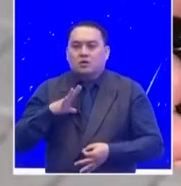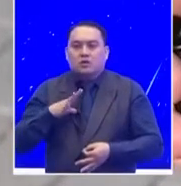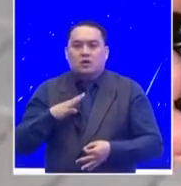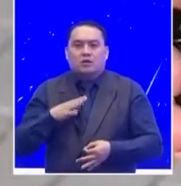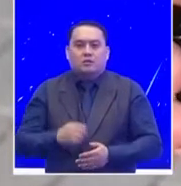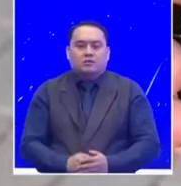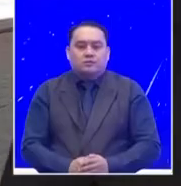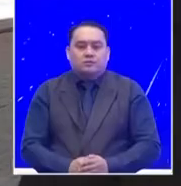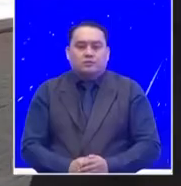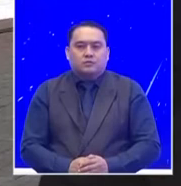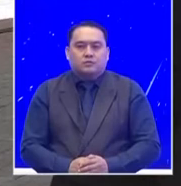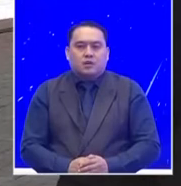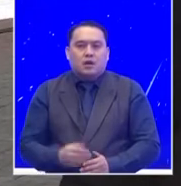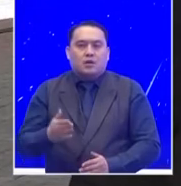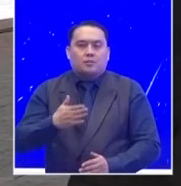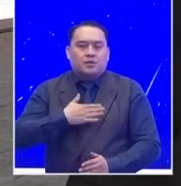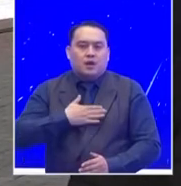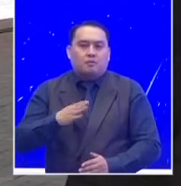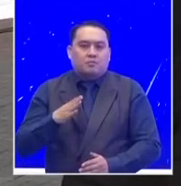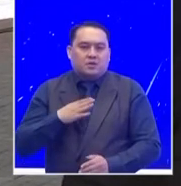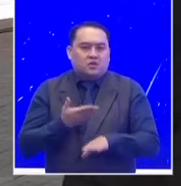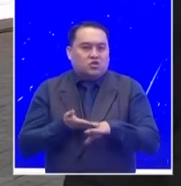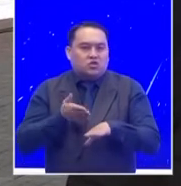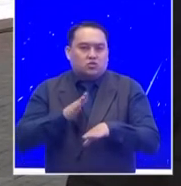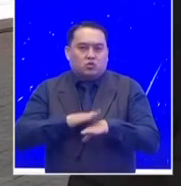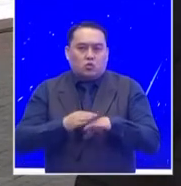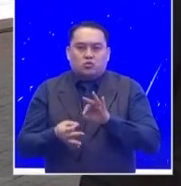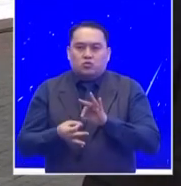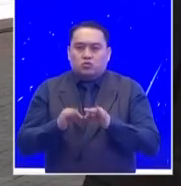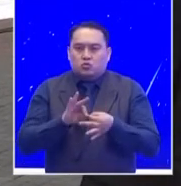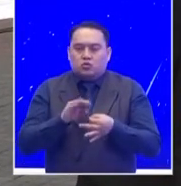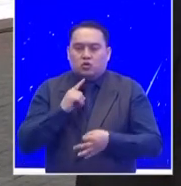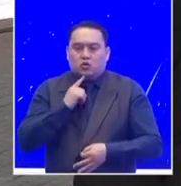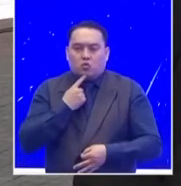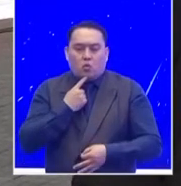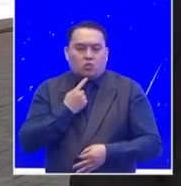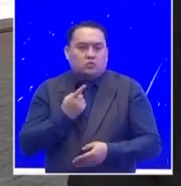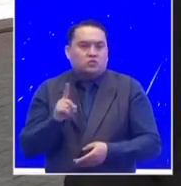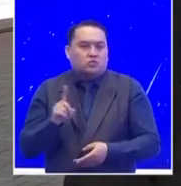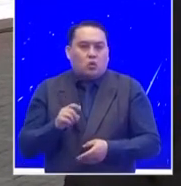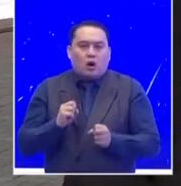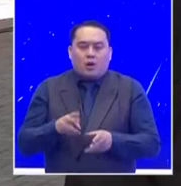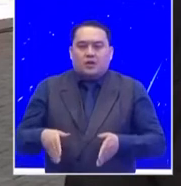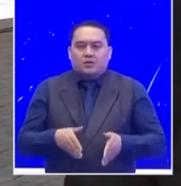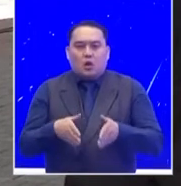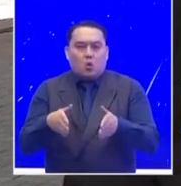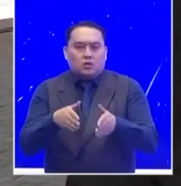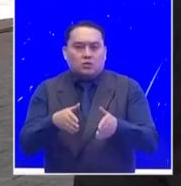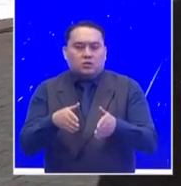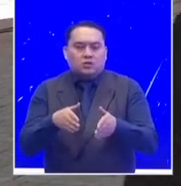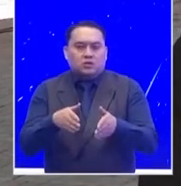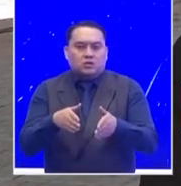класс андеров. Было тяжело гонку ехать, стартанули. Было очень тяжело, потом вроде